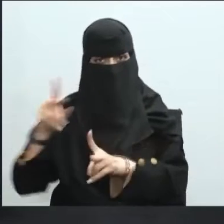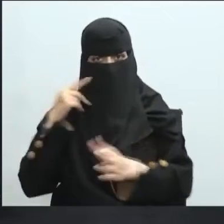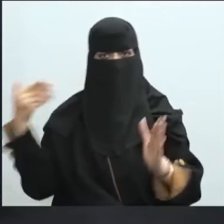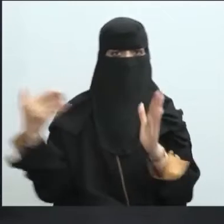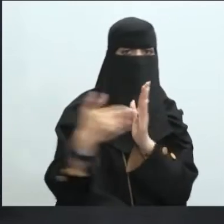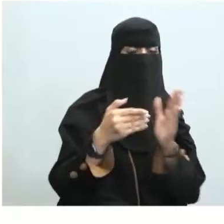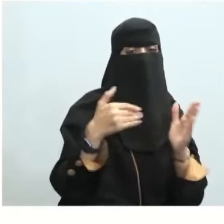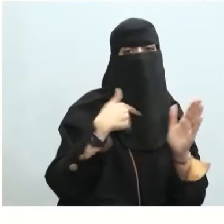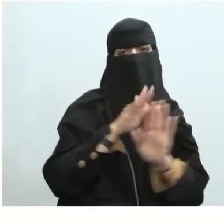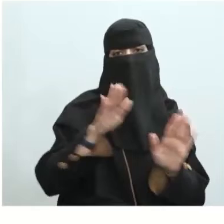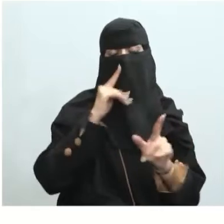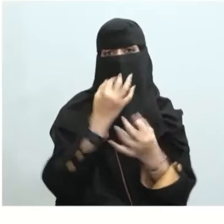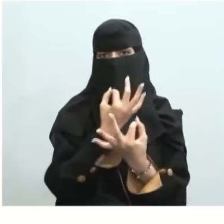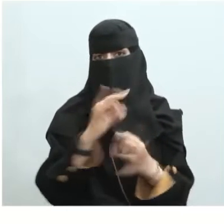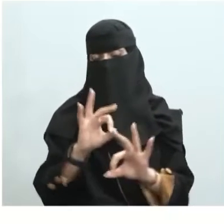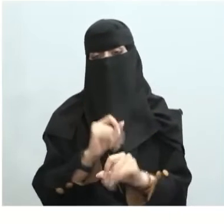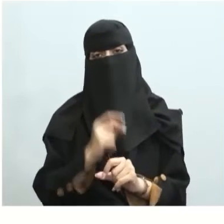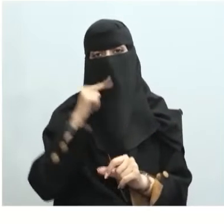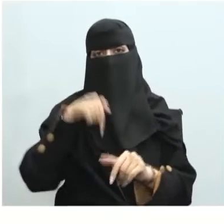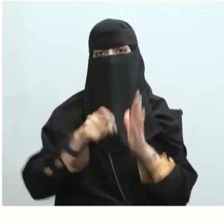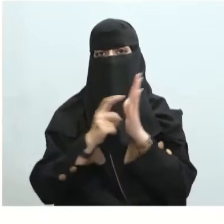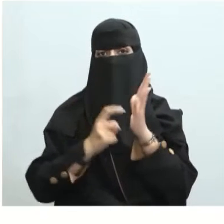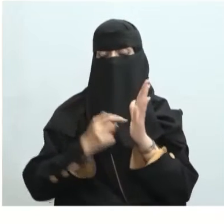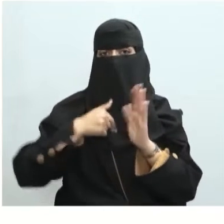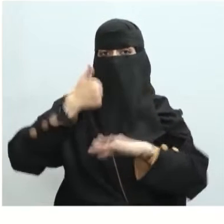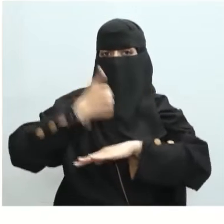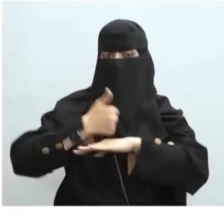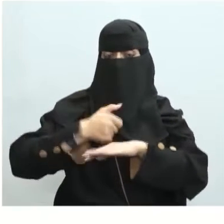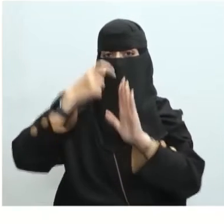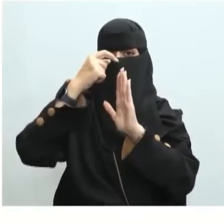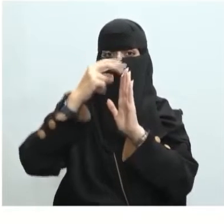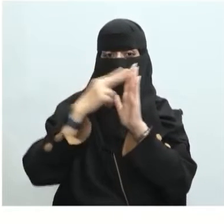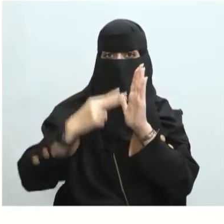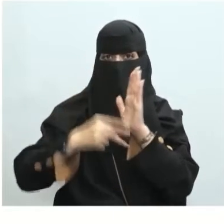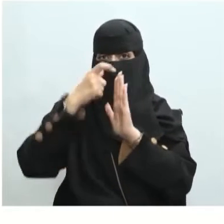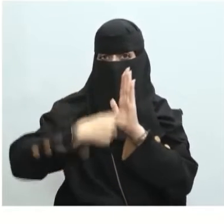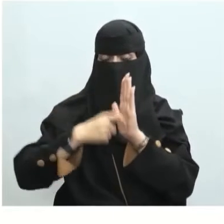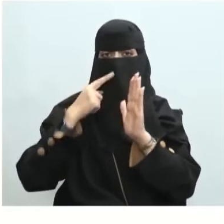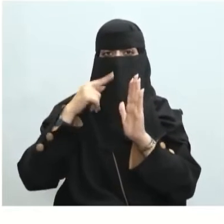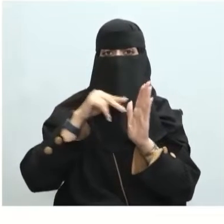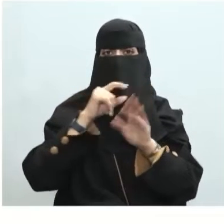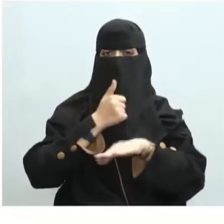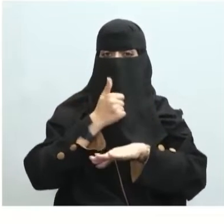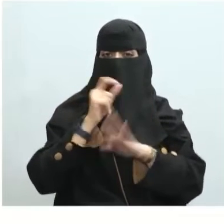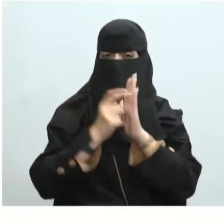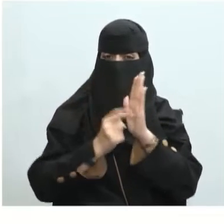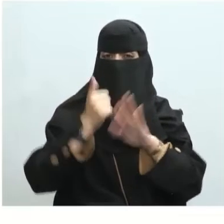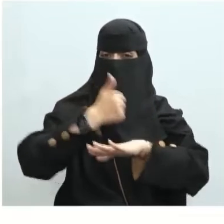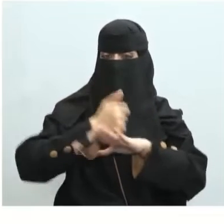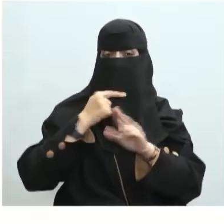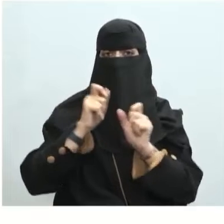اساسيه ل للقصه طيب العناصر الاساسيه للمقال وكذلك العناصر الاساسيه للاعلان وايضا العناصر